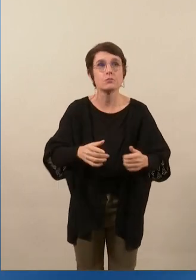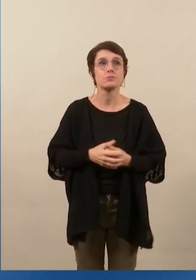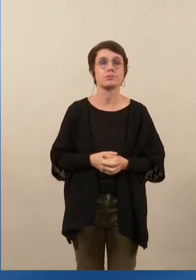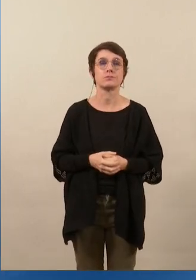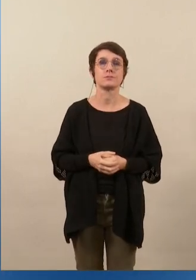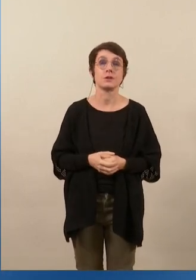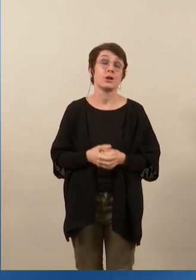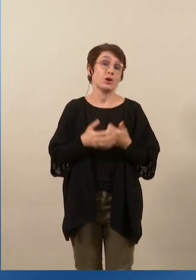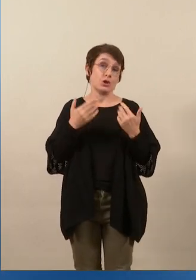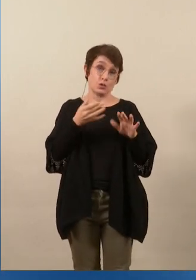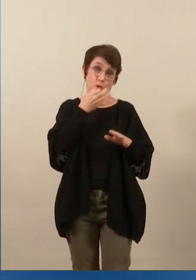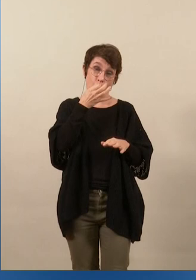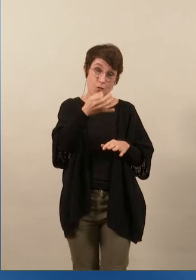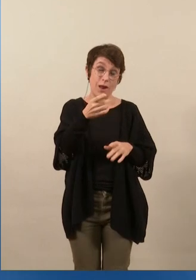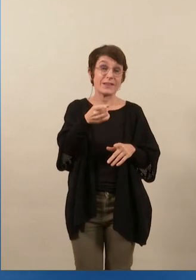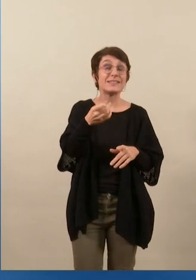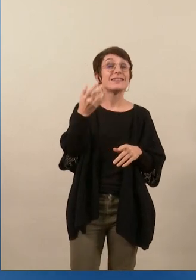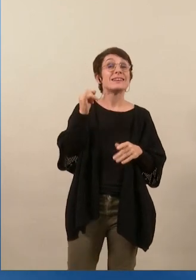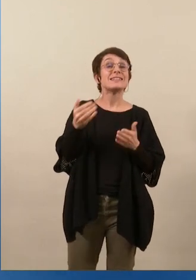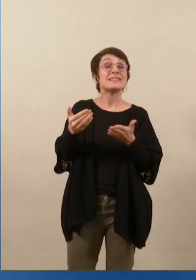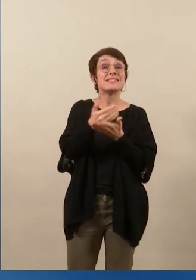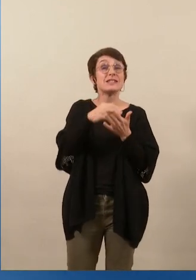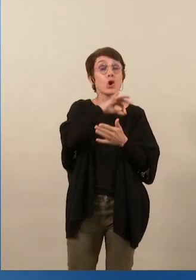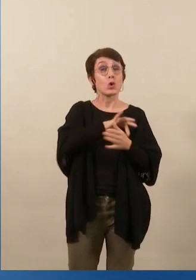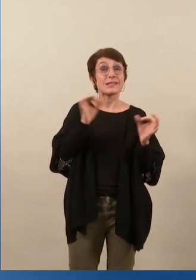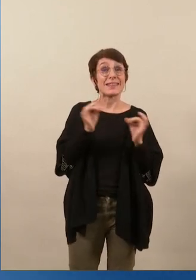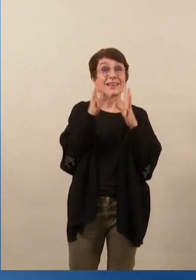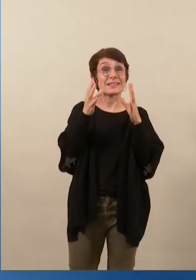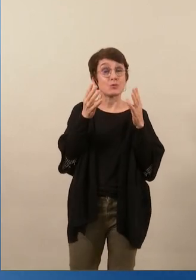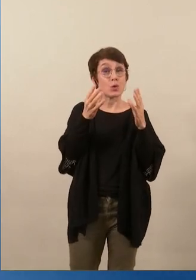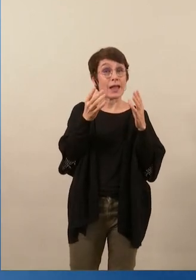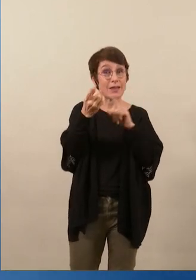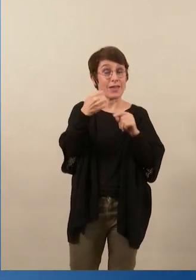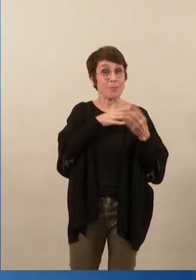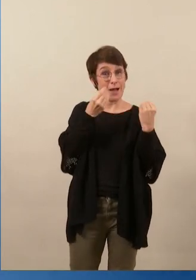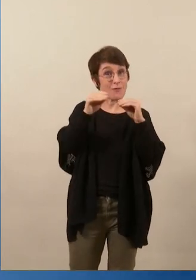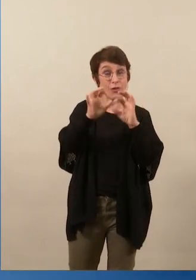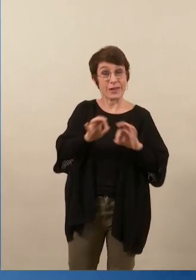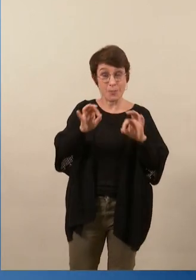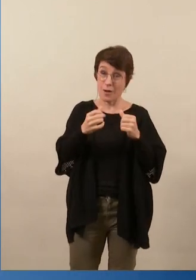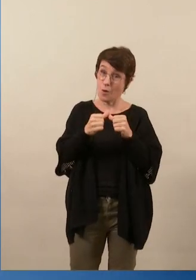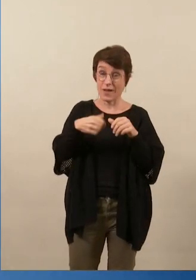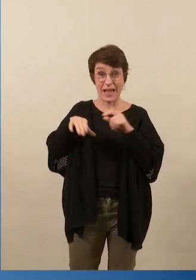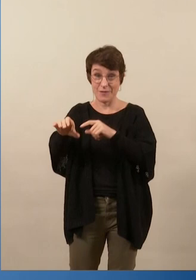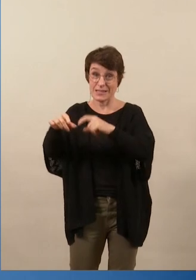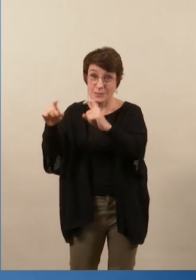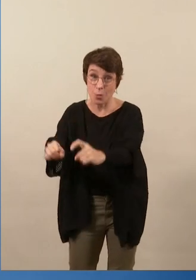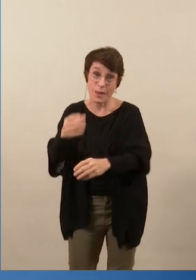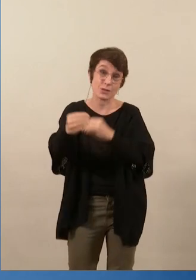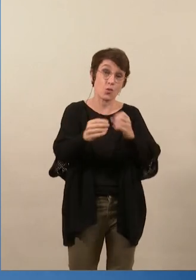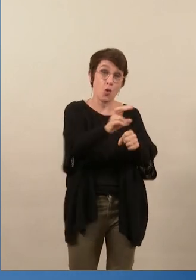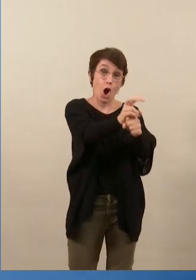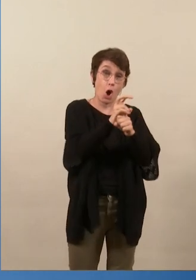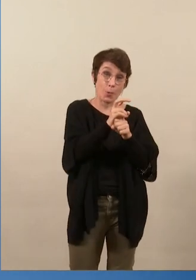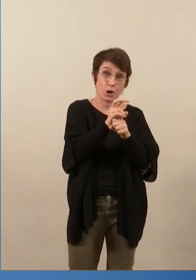nous vous l'avions dit sans la recette exceptionnelle générée par cette vente vous seriez contraint de revoir les investissements à la baisse ou d'avoir recours à l'emprunt